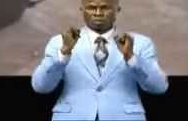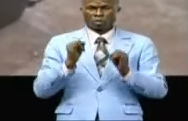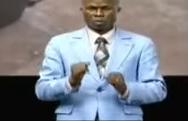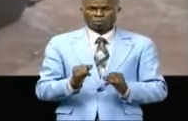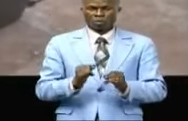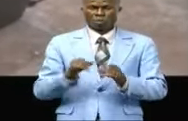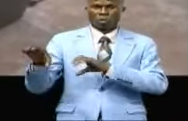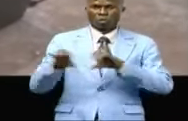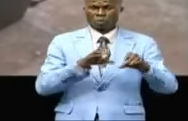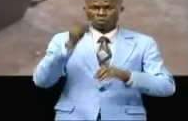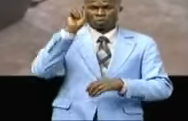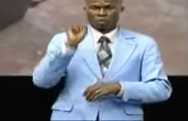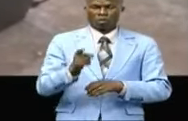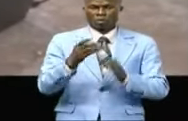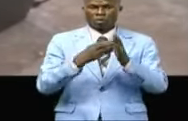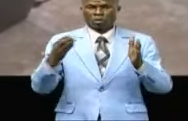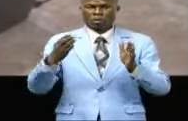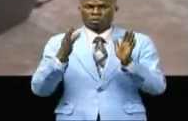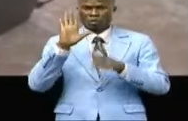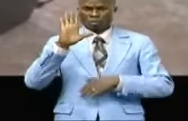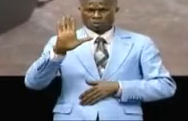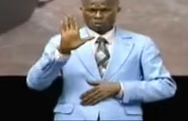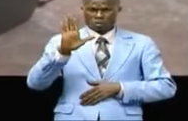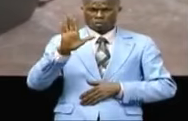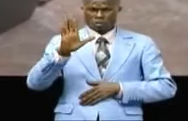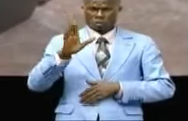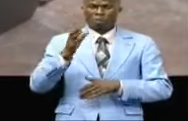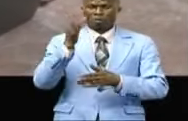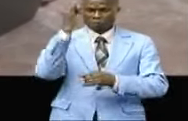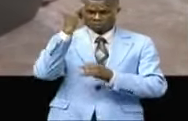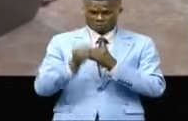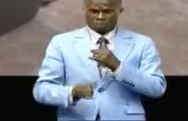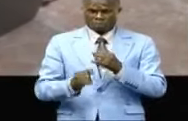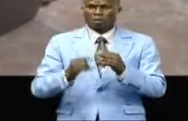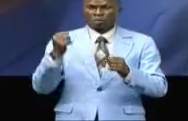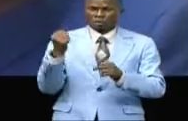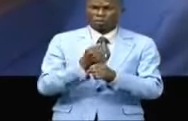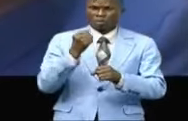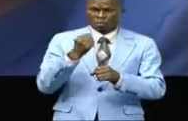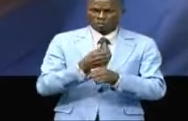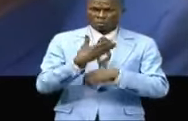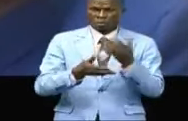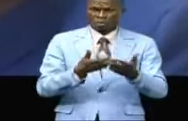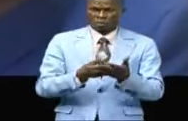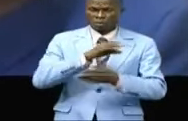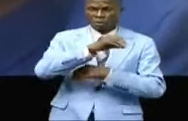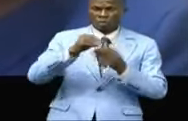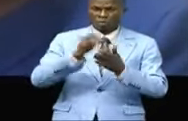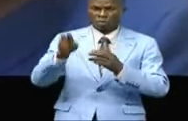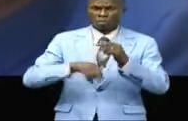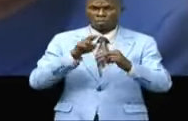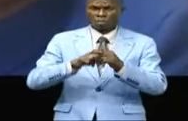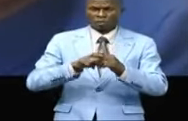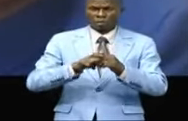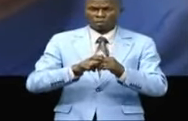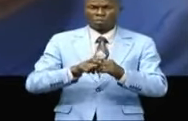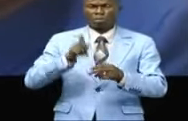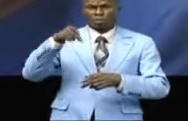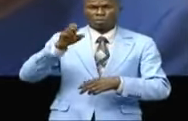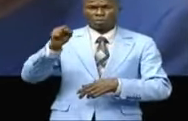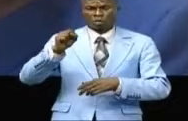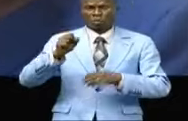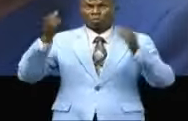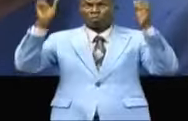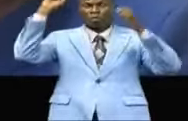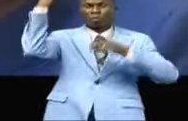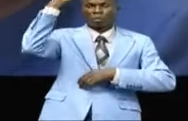action 185, inscrivant de finaliser, d'opérationnaliser le Centre national des télédétections par